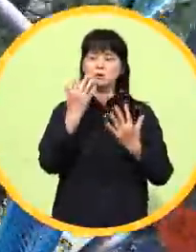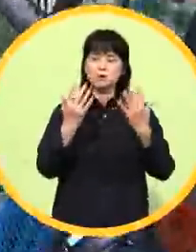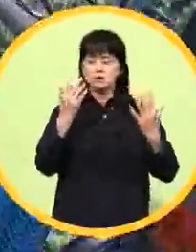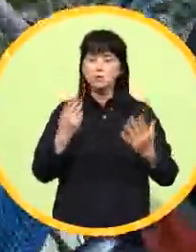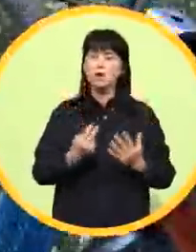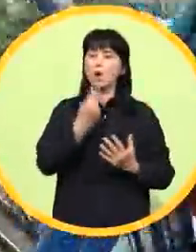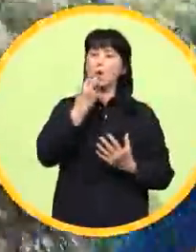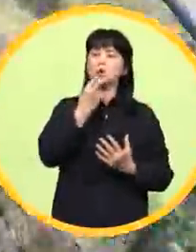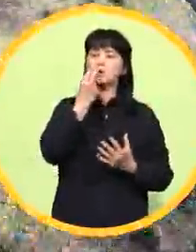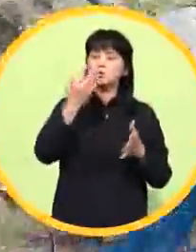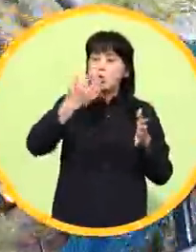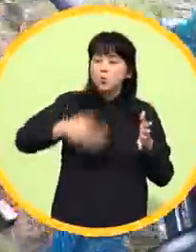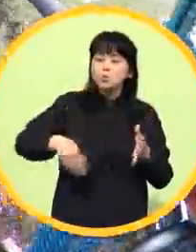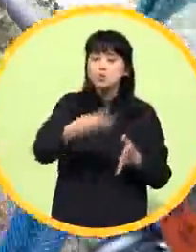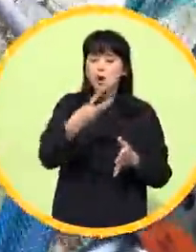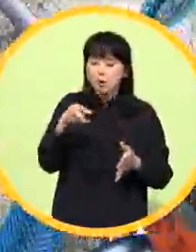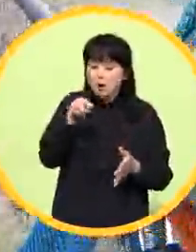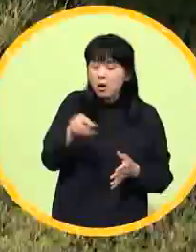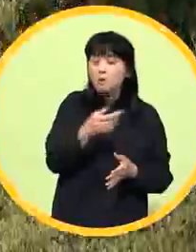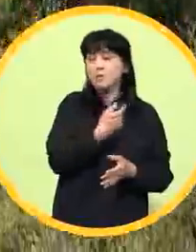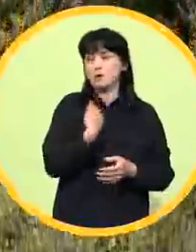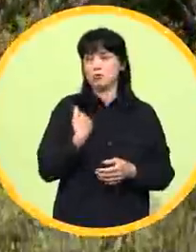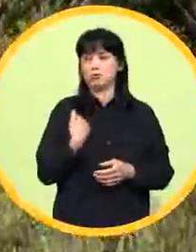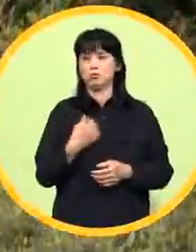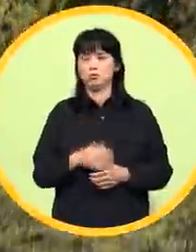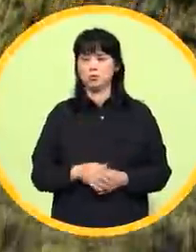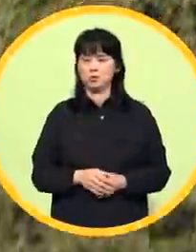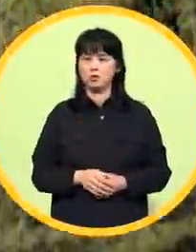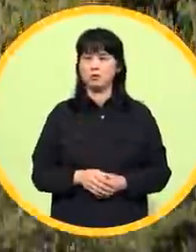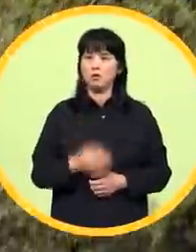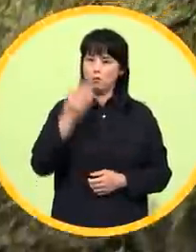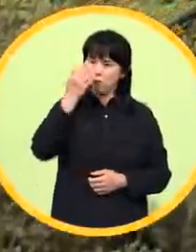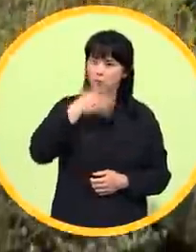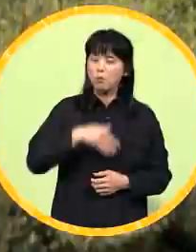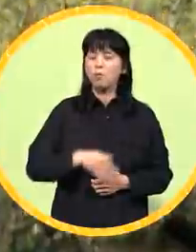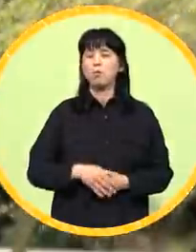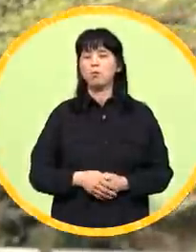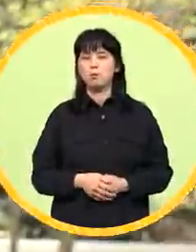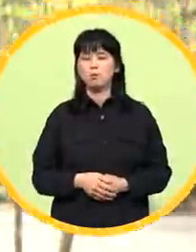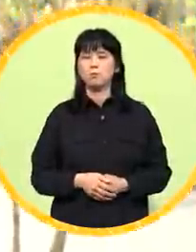とあと途中たをが見えたりするんですよ ua